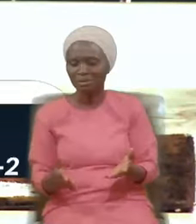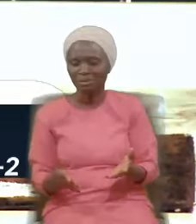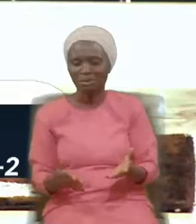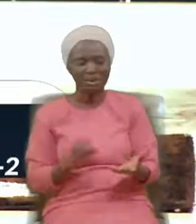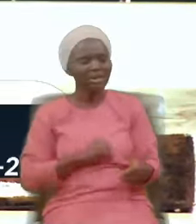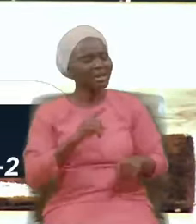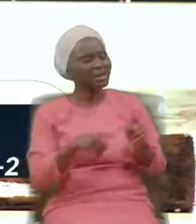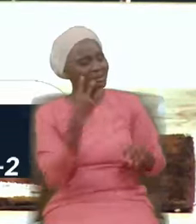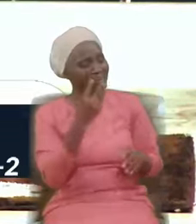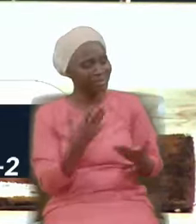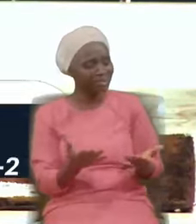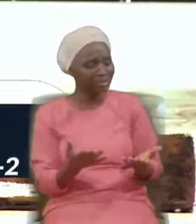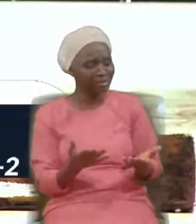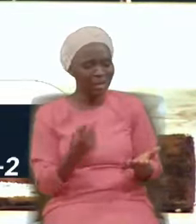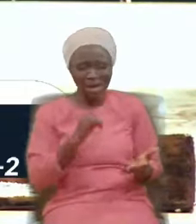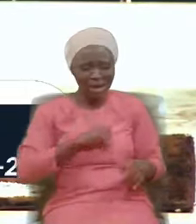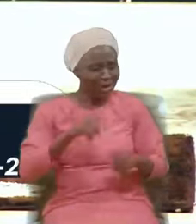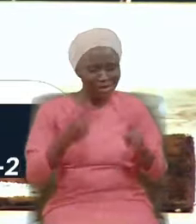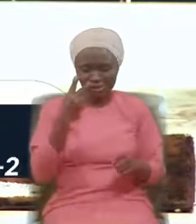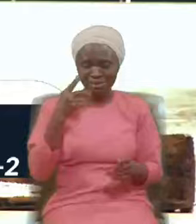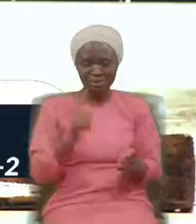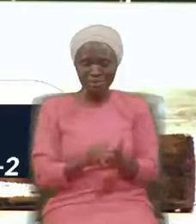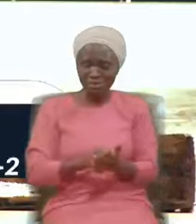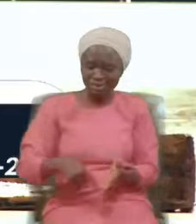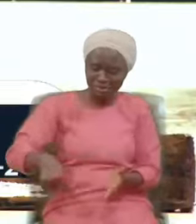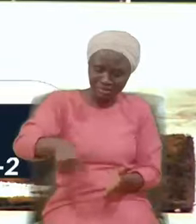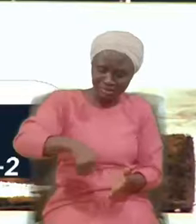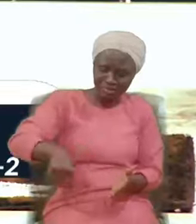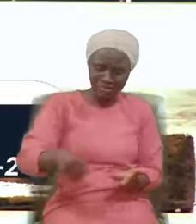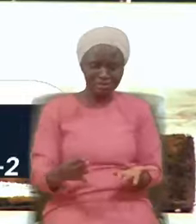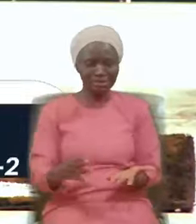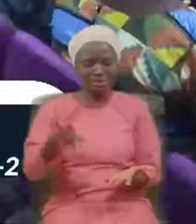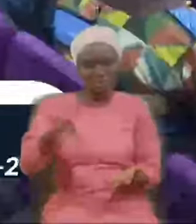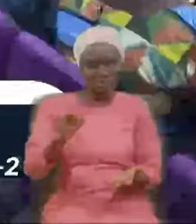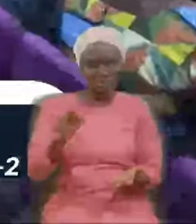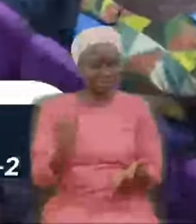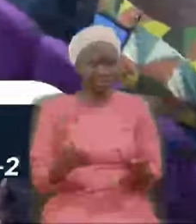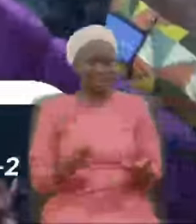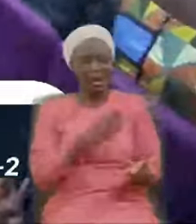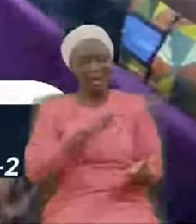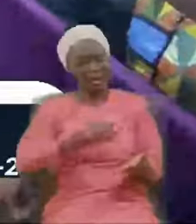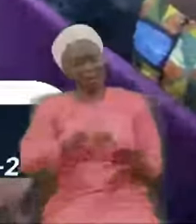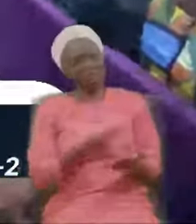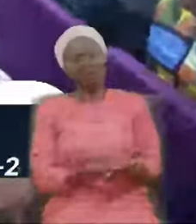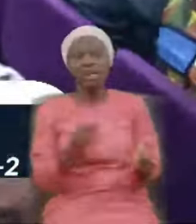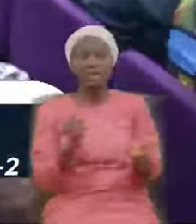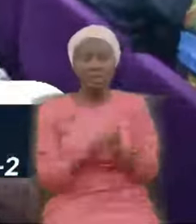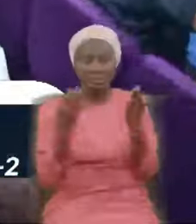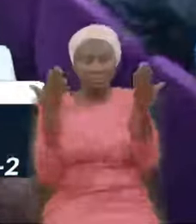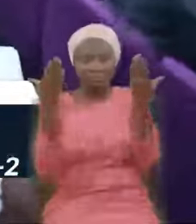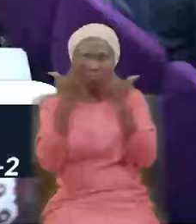Je n'ai pas vu. Et le trou, je marche et je suis tombé. Oui, cette vision floue